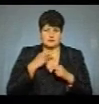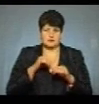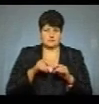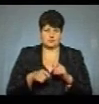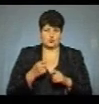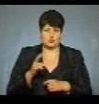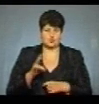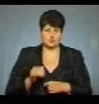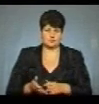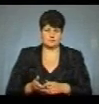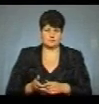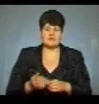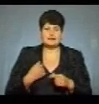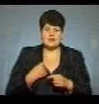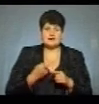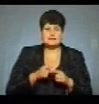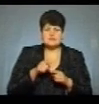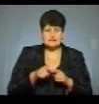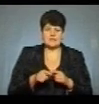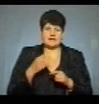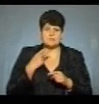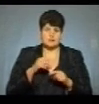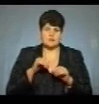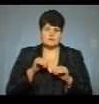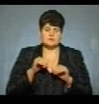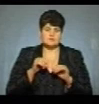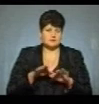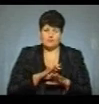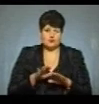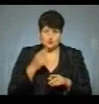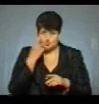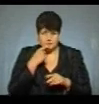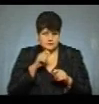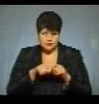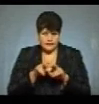злочину. Так. Я це кримінальне провадження особисто не розслідував і...